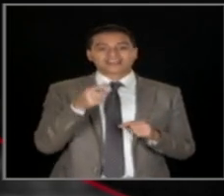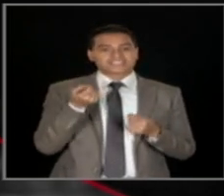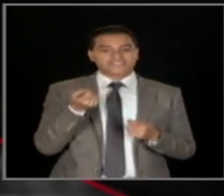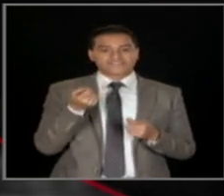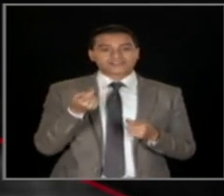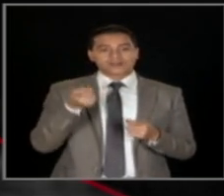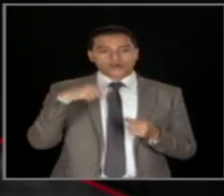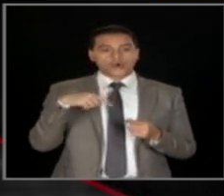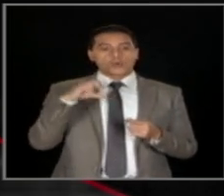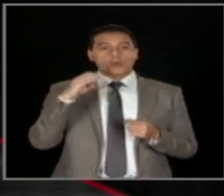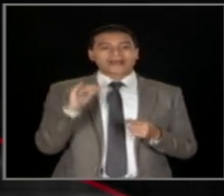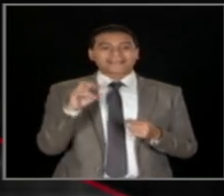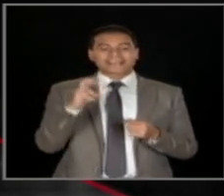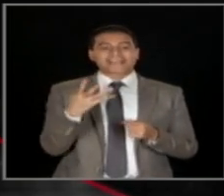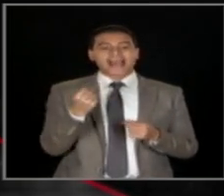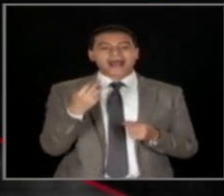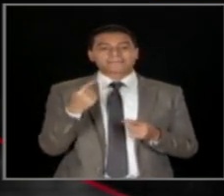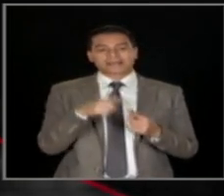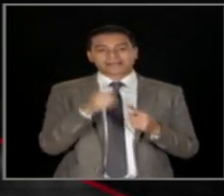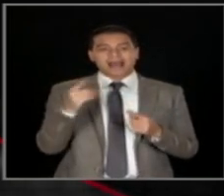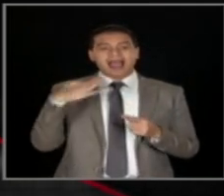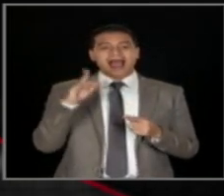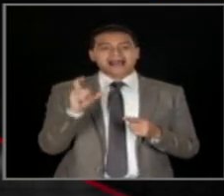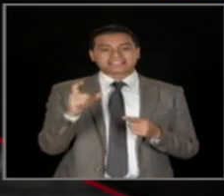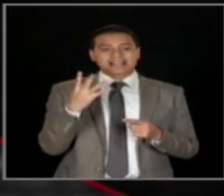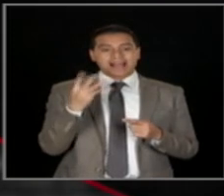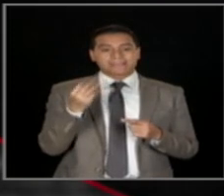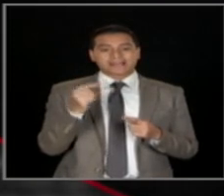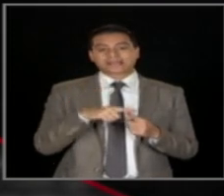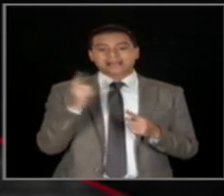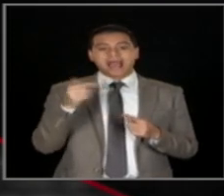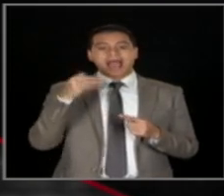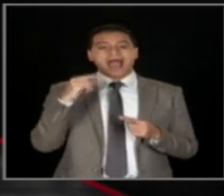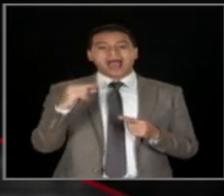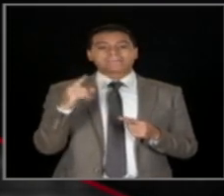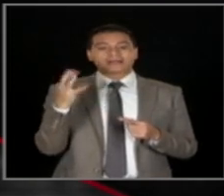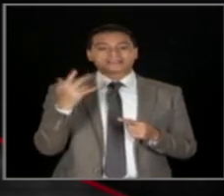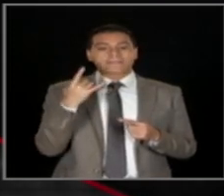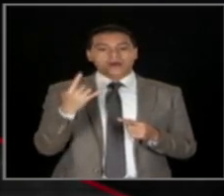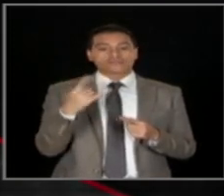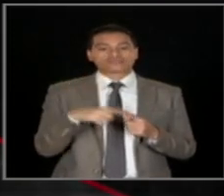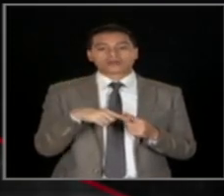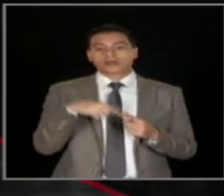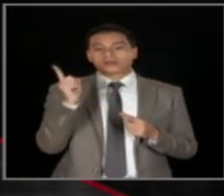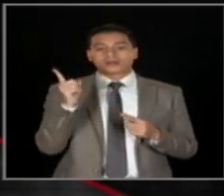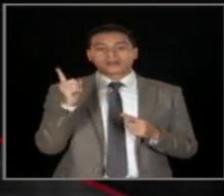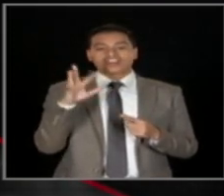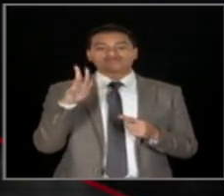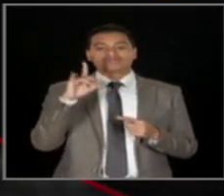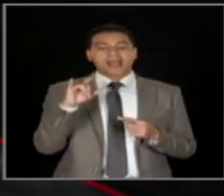نقط، وجيه سمير 40، حسن عروس 40، أحمد الهلباوي